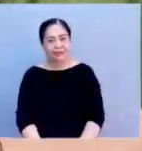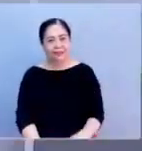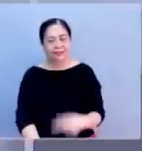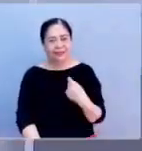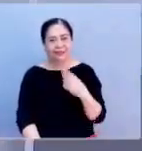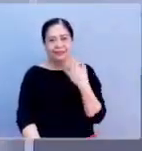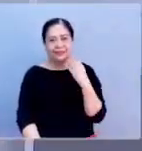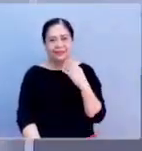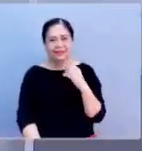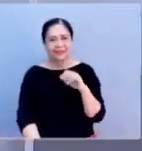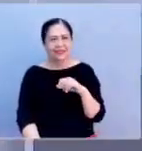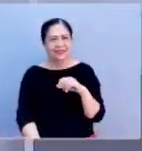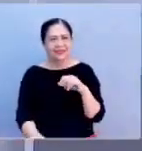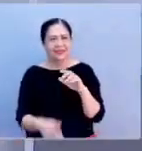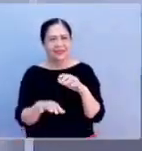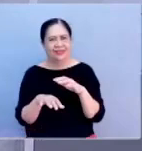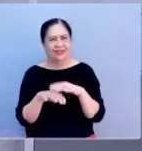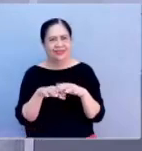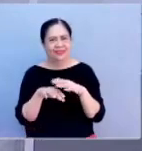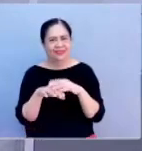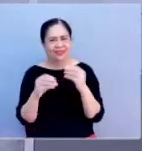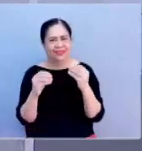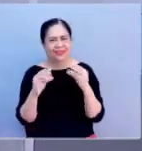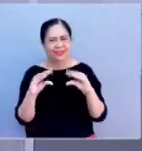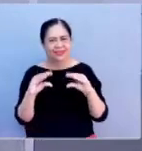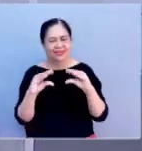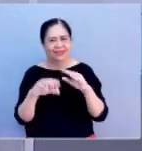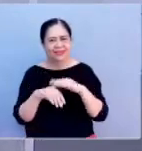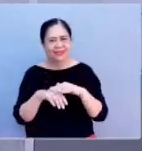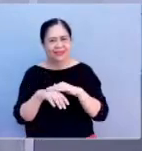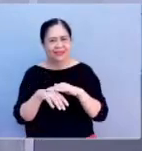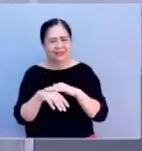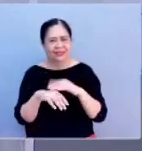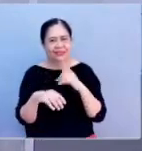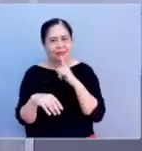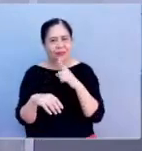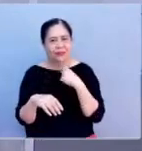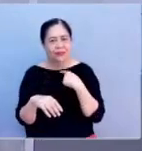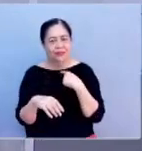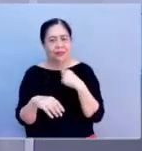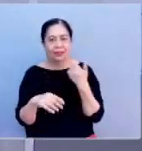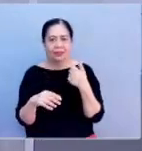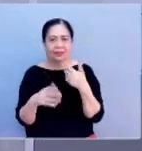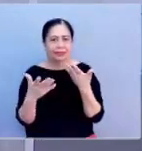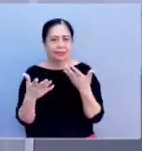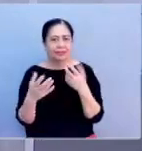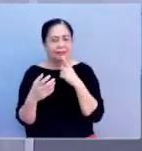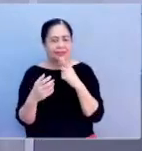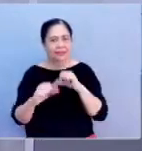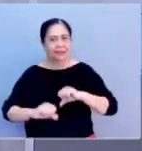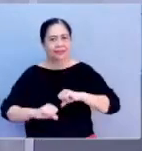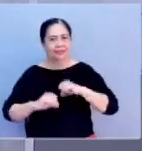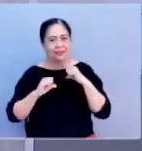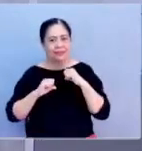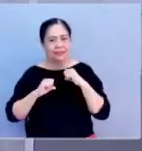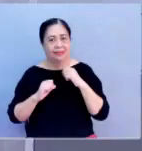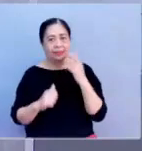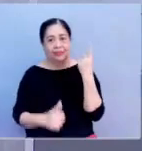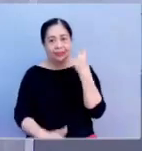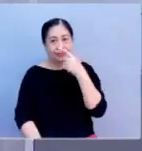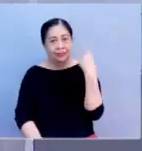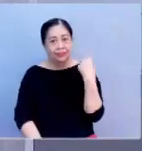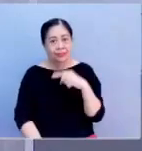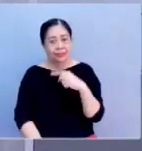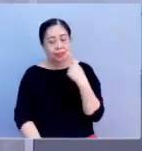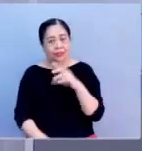diba? Yung ano yan eh, napakasarap niyan sa paa. Pero sa totoo, ako, more than anything, nakaka-proud ka, Cedric, kasi